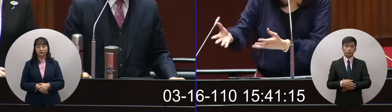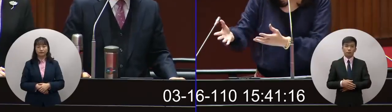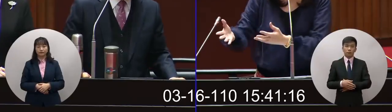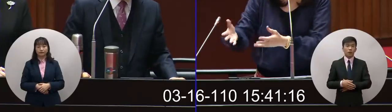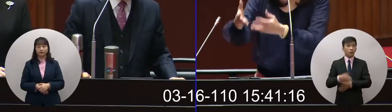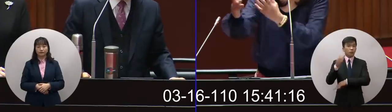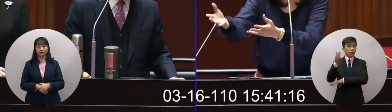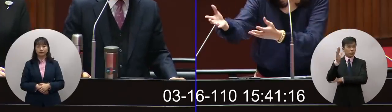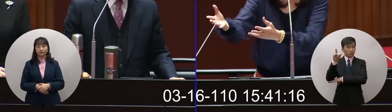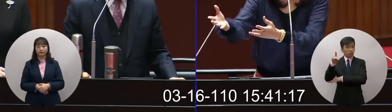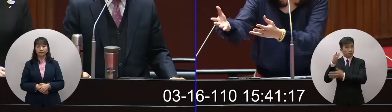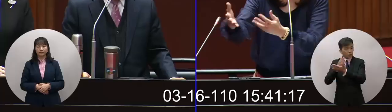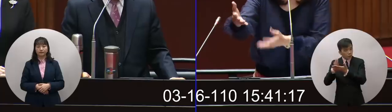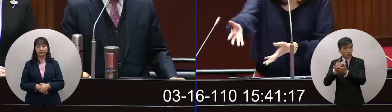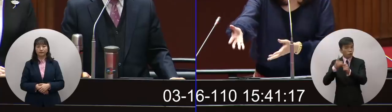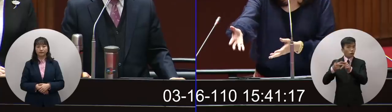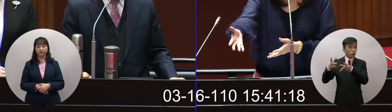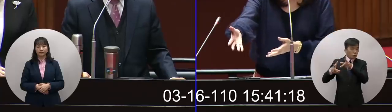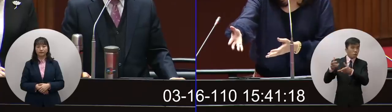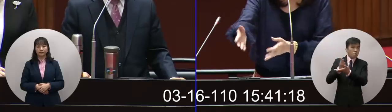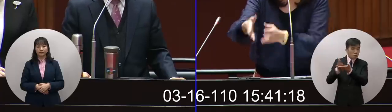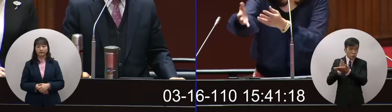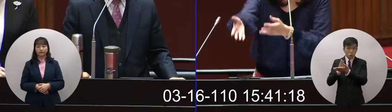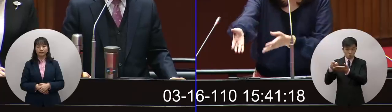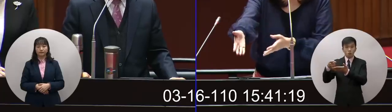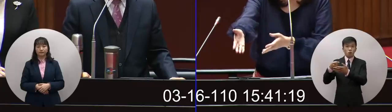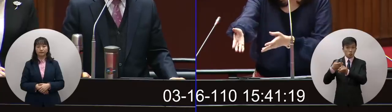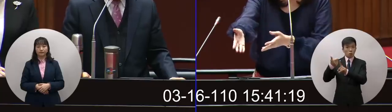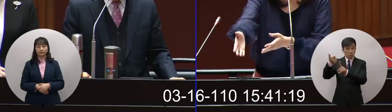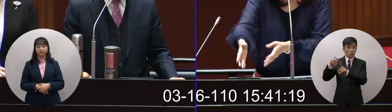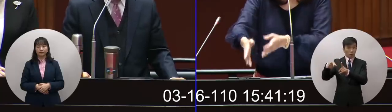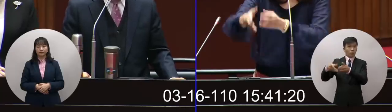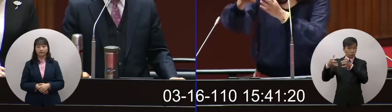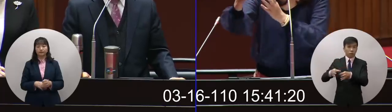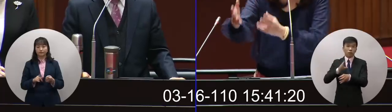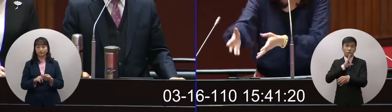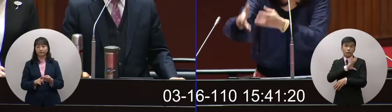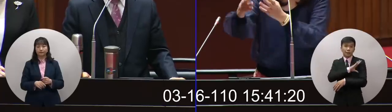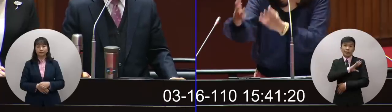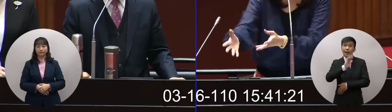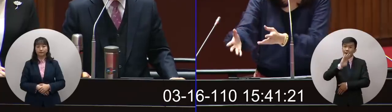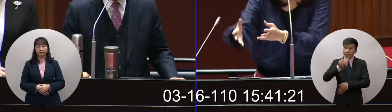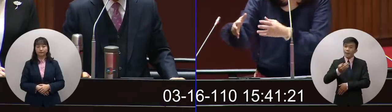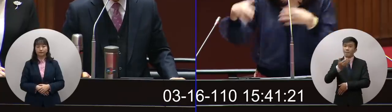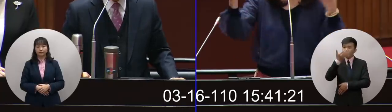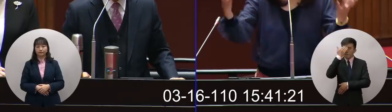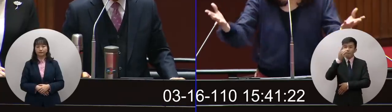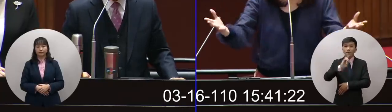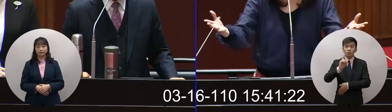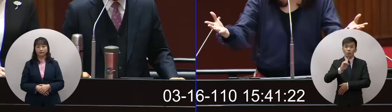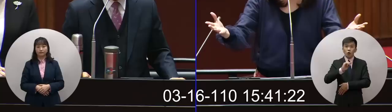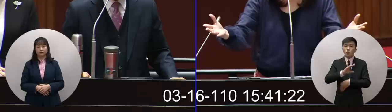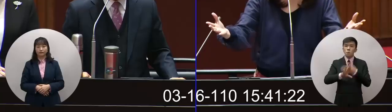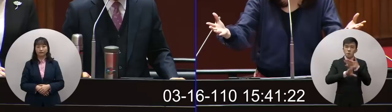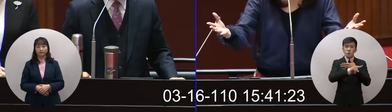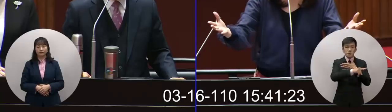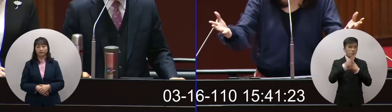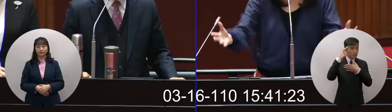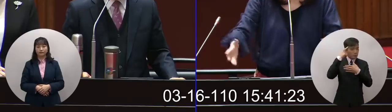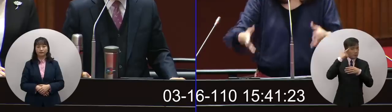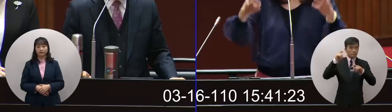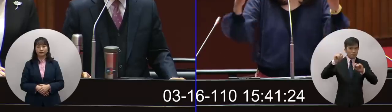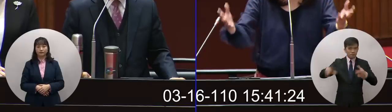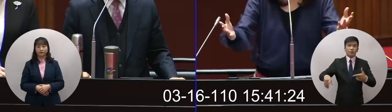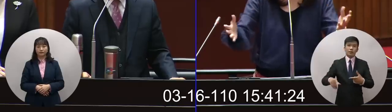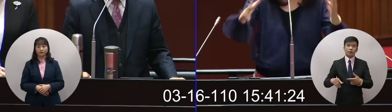方的评估或中游的评估，它的确是最好，否则它不会选在这里。 对对。 但问题是说，有人提出很严重的异议，对不